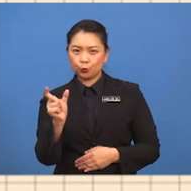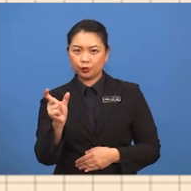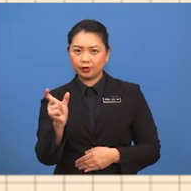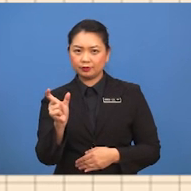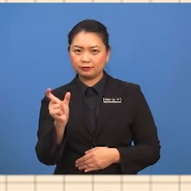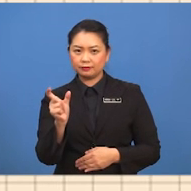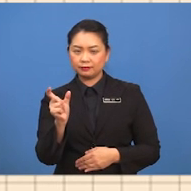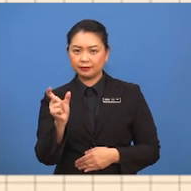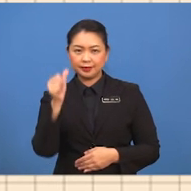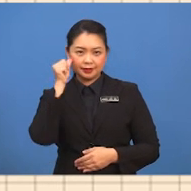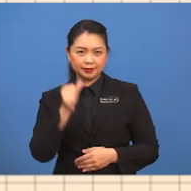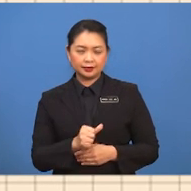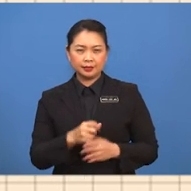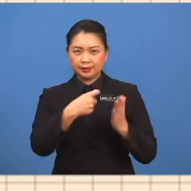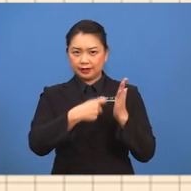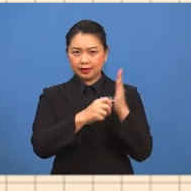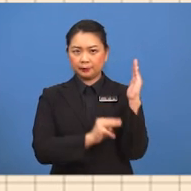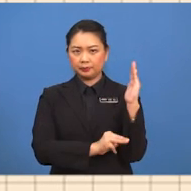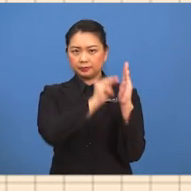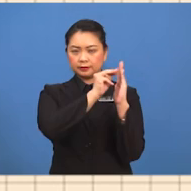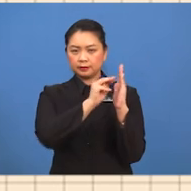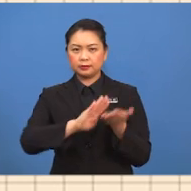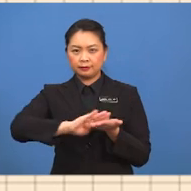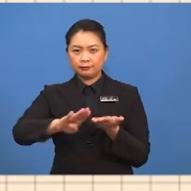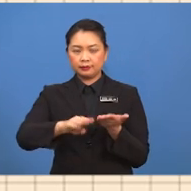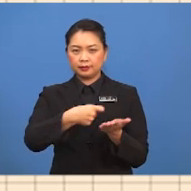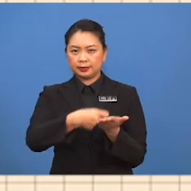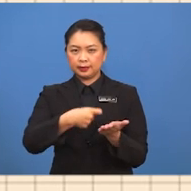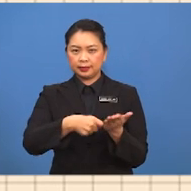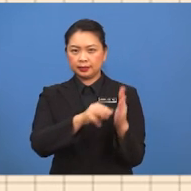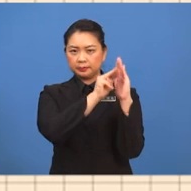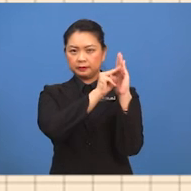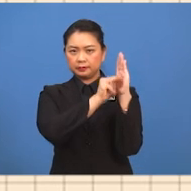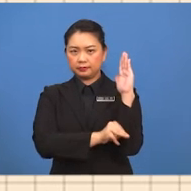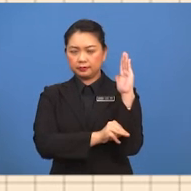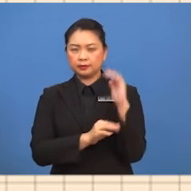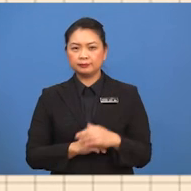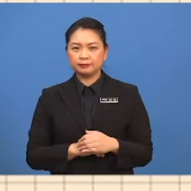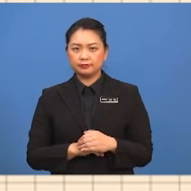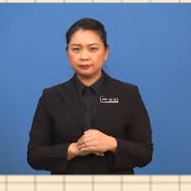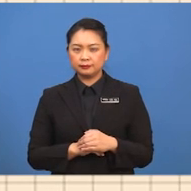Julat ialah nilai maksimum tolak nilai minimum.